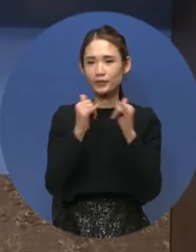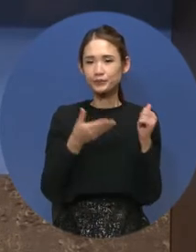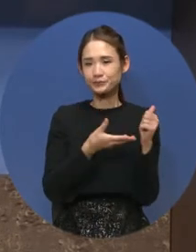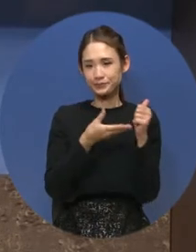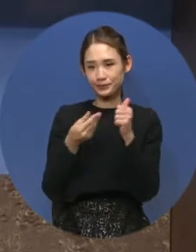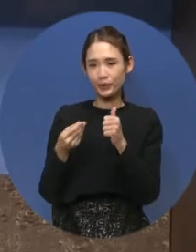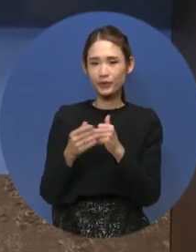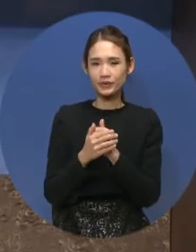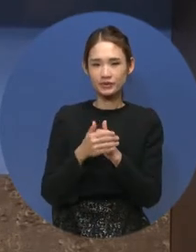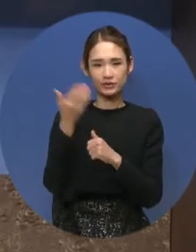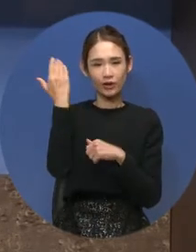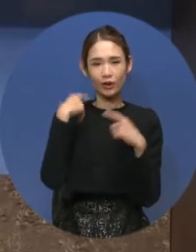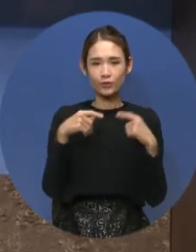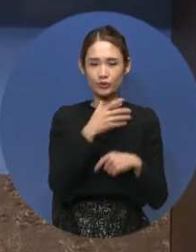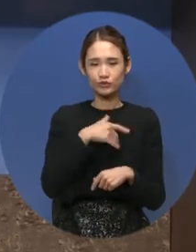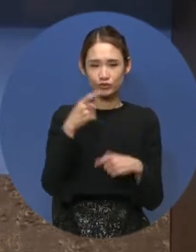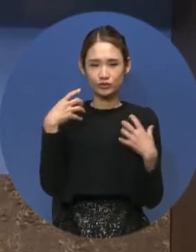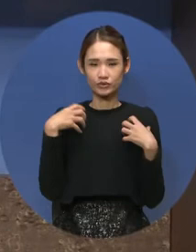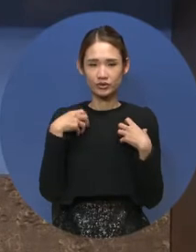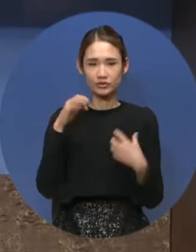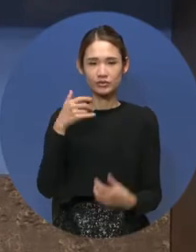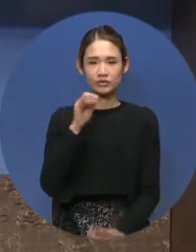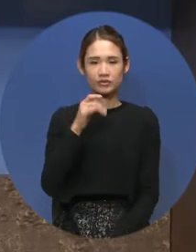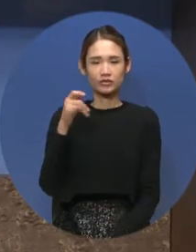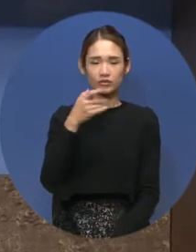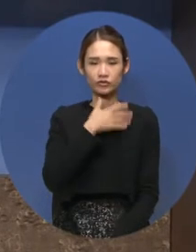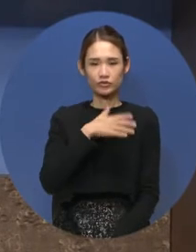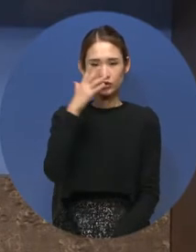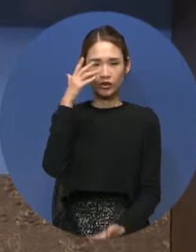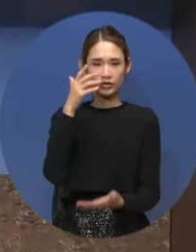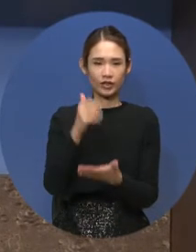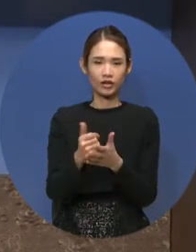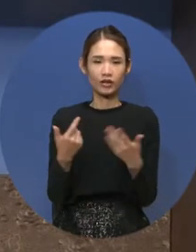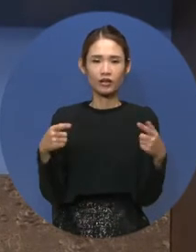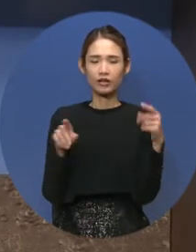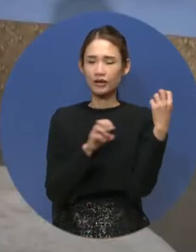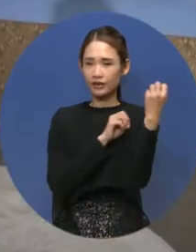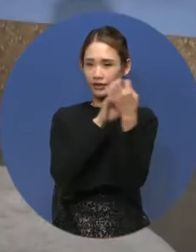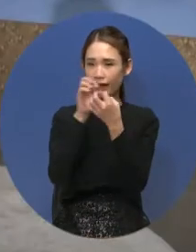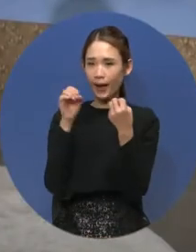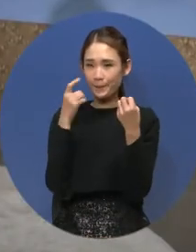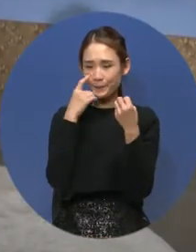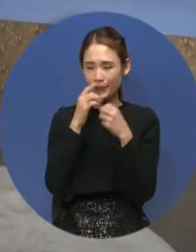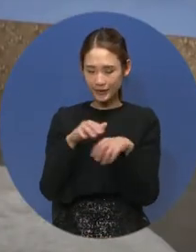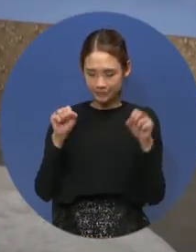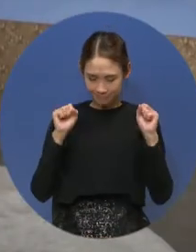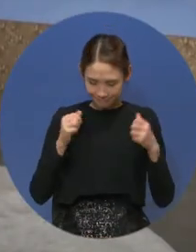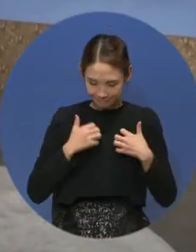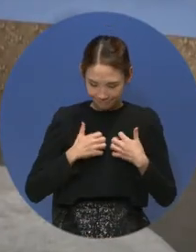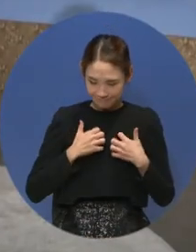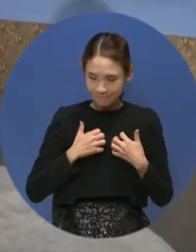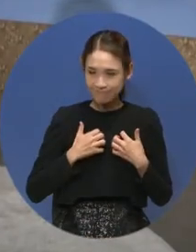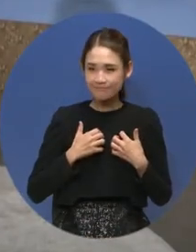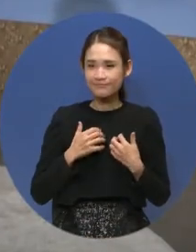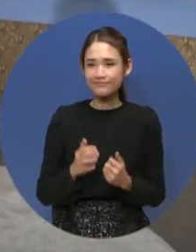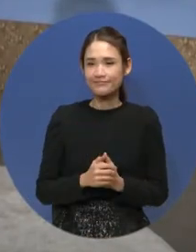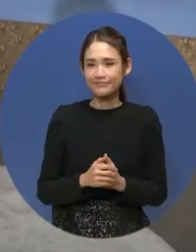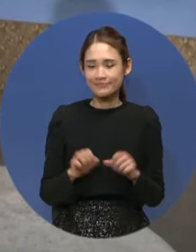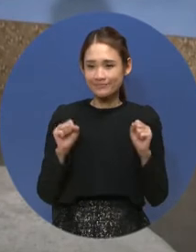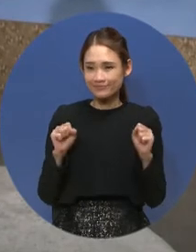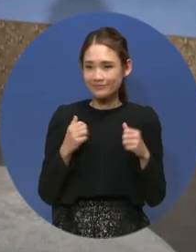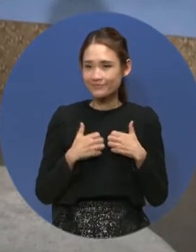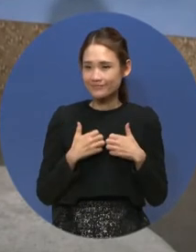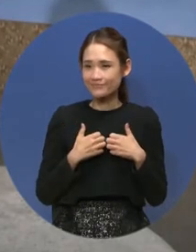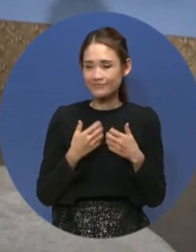모셨습니다. 영등포구청 최현일 구청장님과 함께 이야기 나눠보겠습니다. 구청장님 반갑습니다. 반갑습니다. 네, 반갑습니다. 반갑습니다.